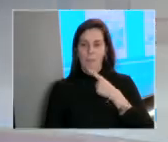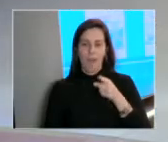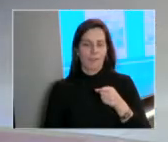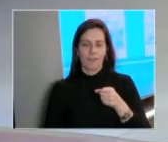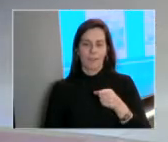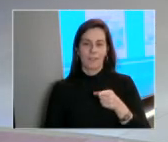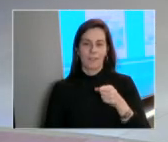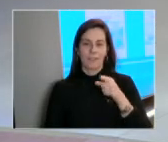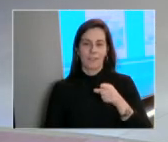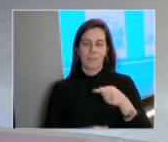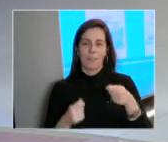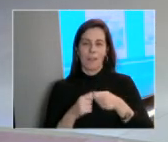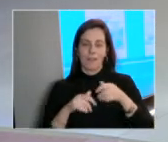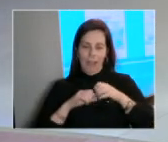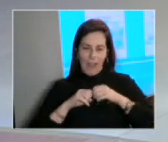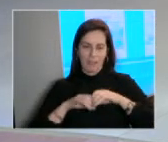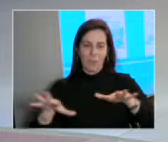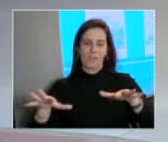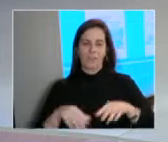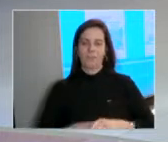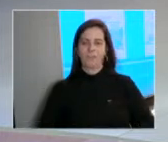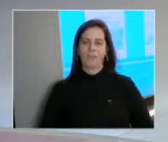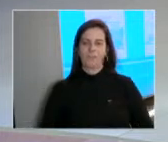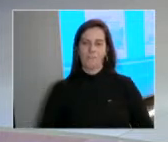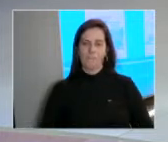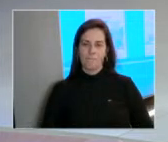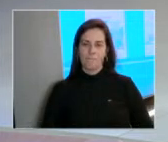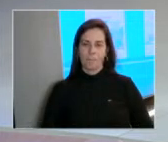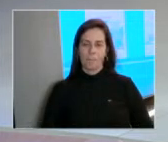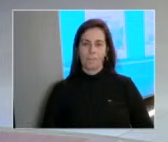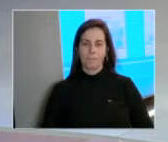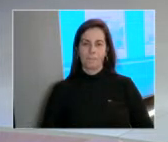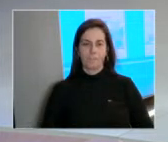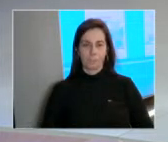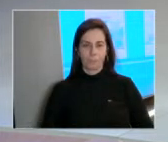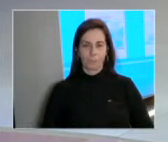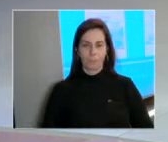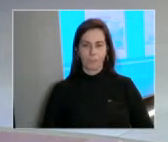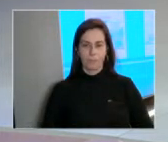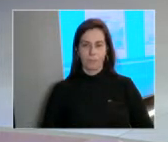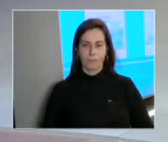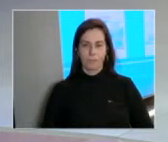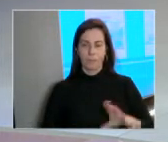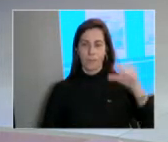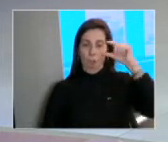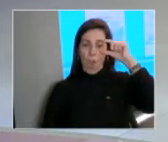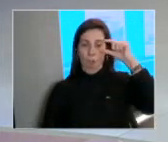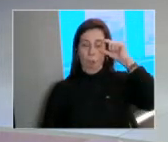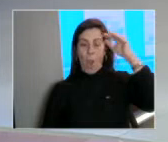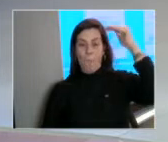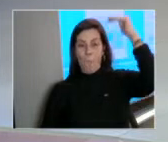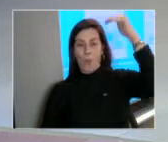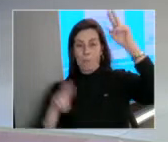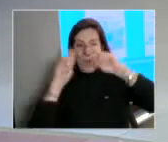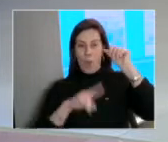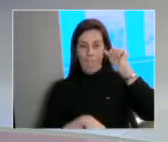כמובן מבחינה ויראלית ברשת תפס מאוד. טוב, בואו נמשיך עם משה בוגי